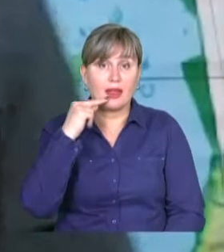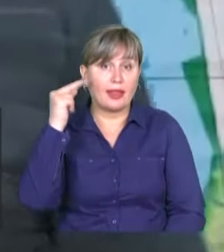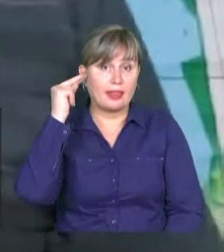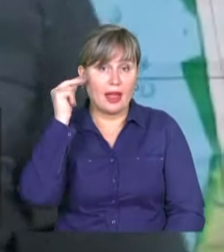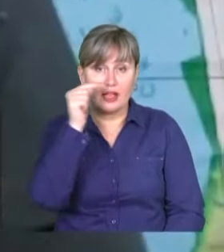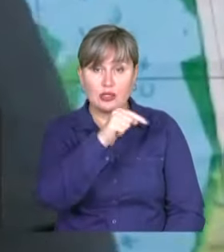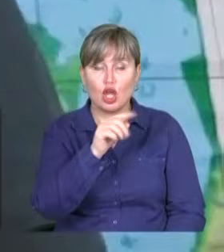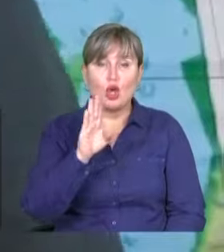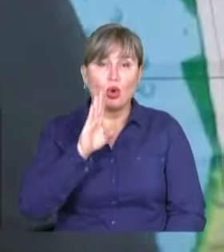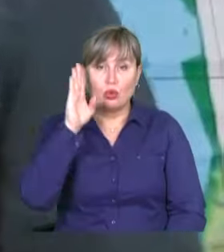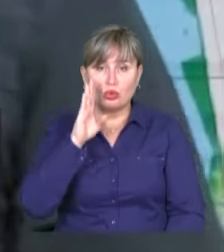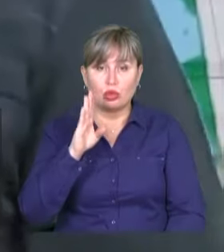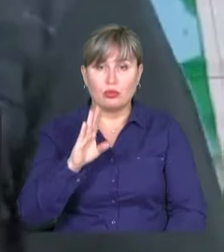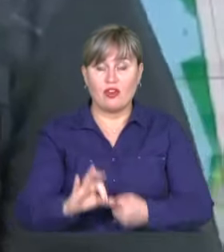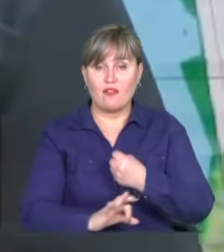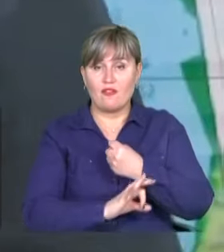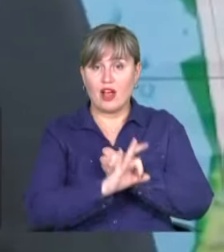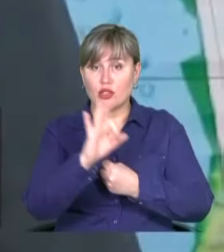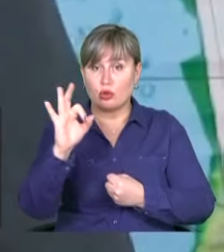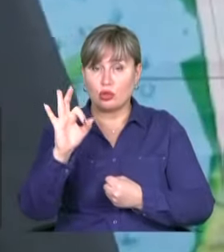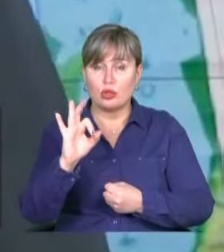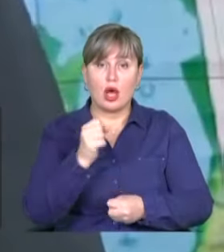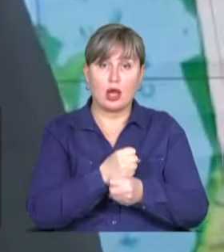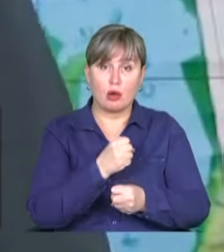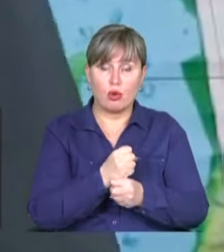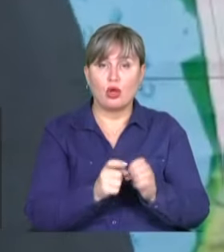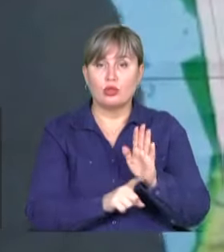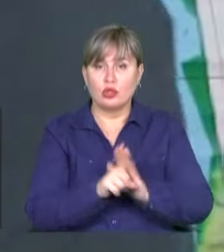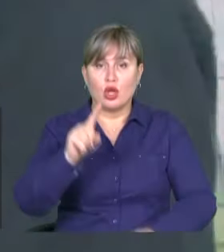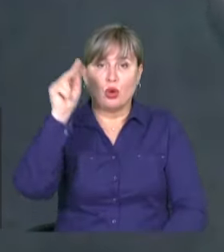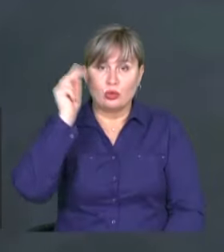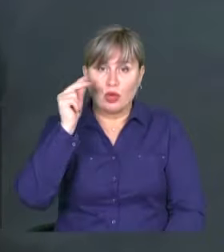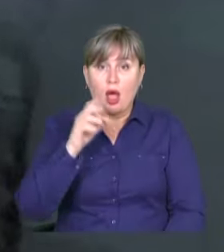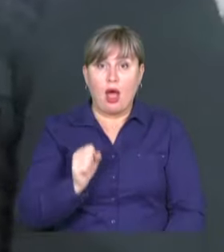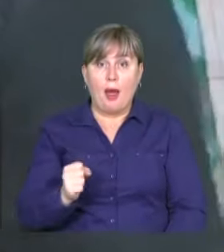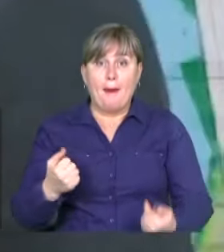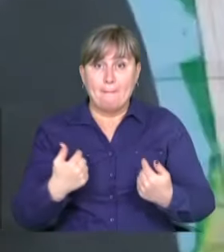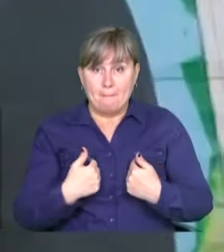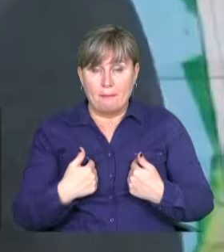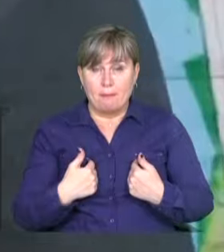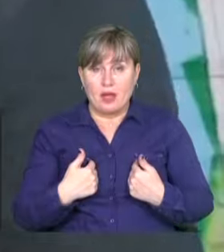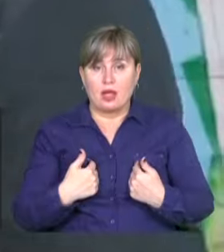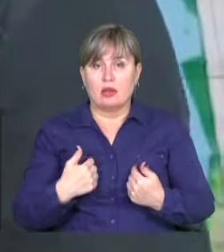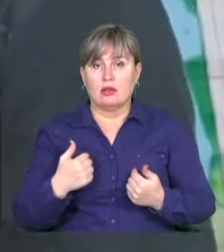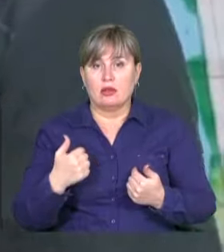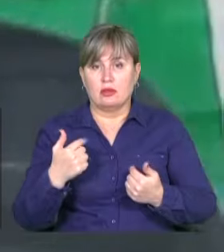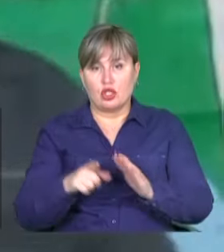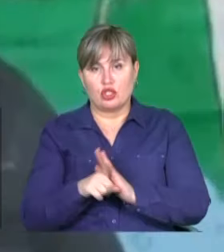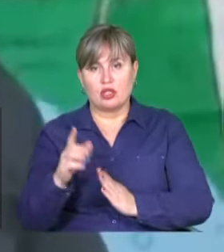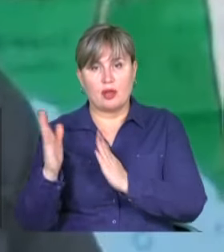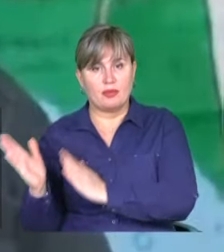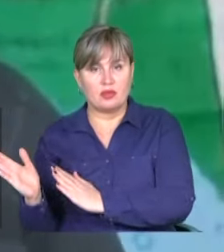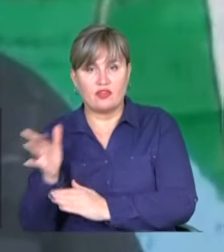восходами солнца работают, начинают учебу, мы темными утрами начинаем здесь.